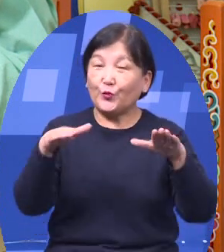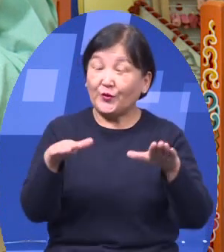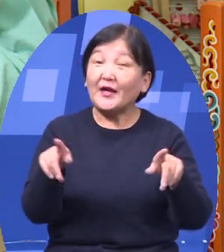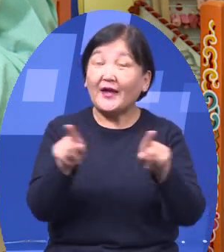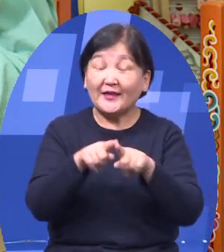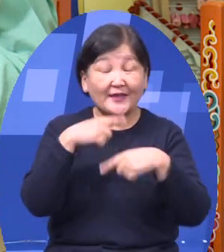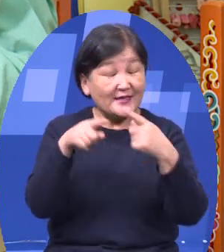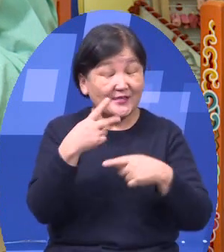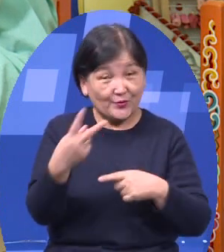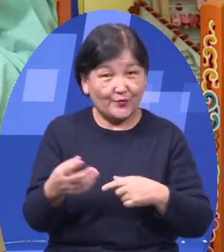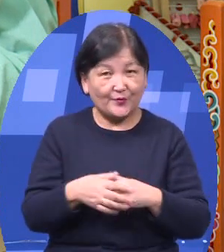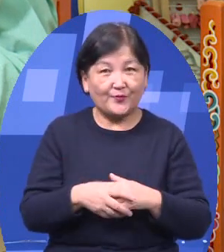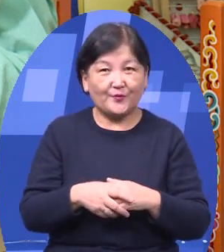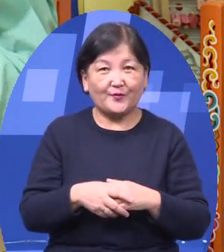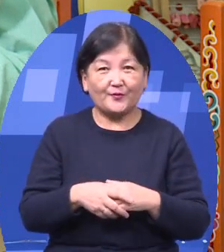үү?